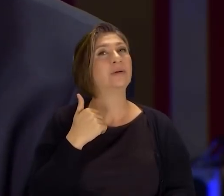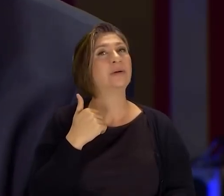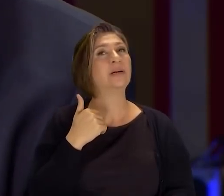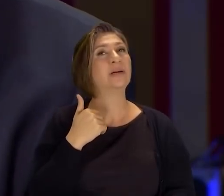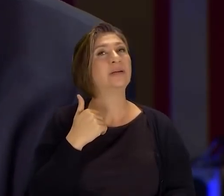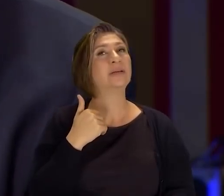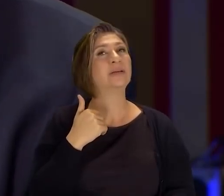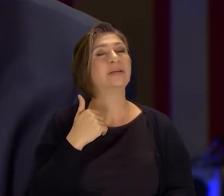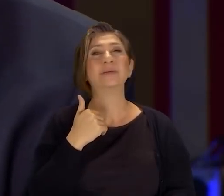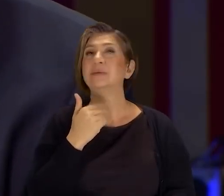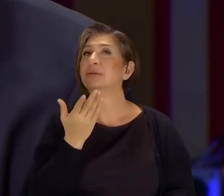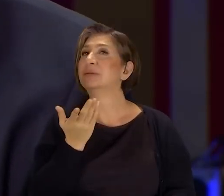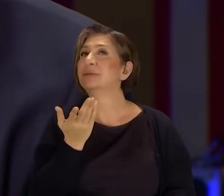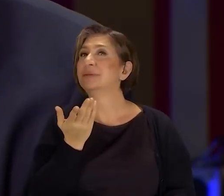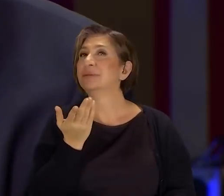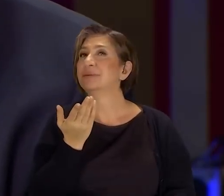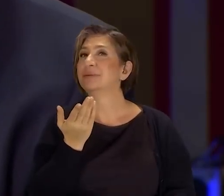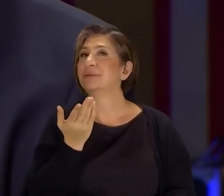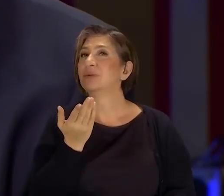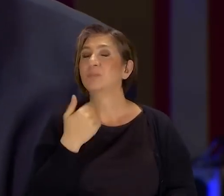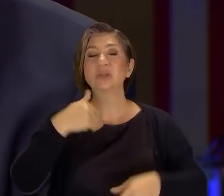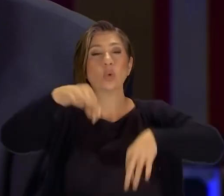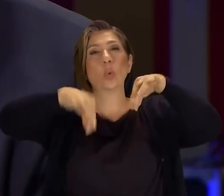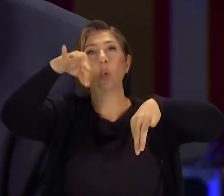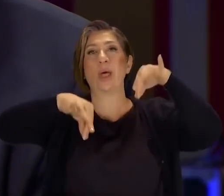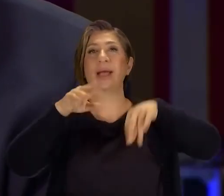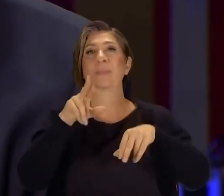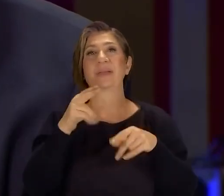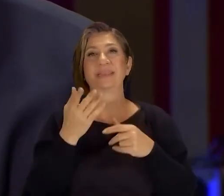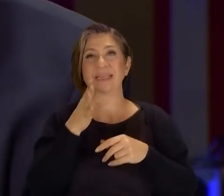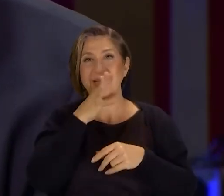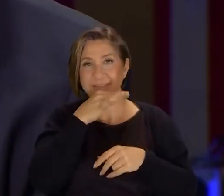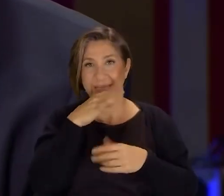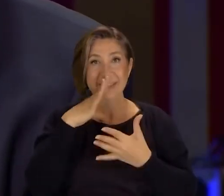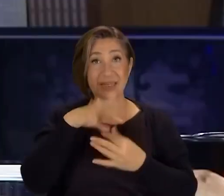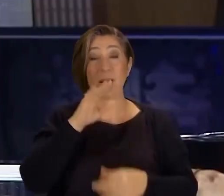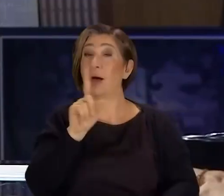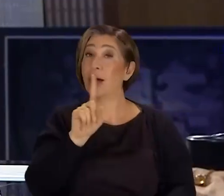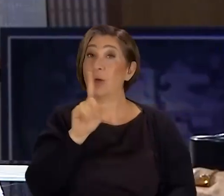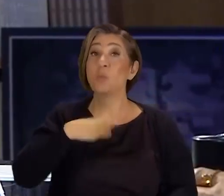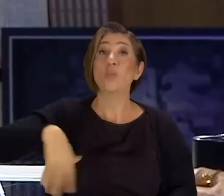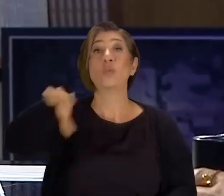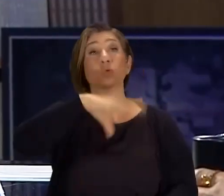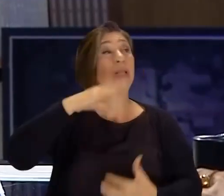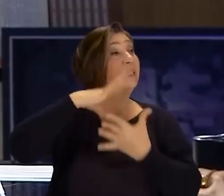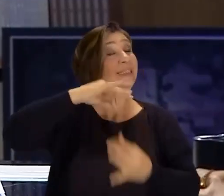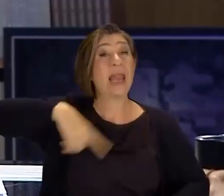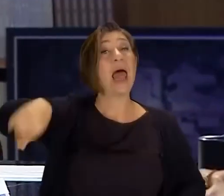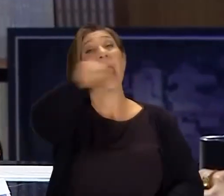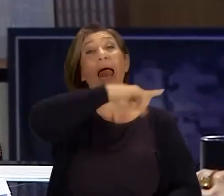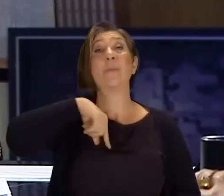oynuyor çeyiz yani kukla varız yaşayan insanlar Hayır dünya yalnız